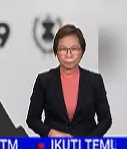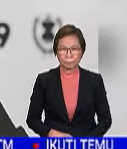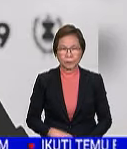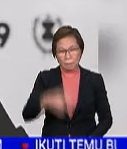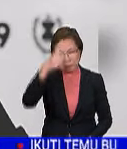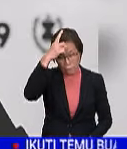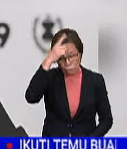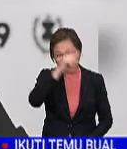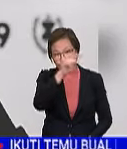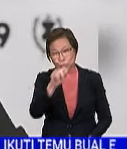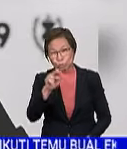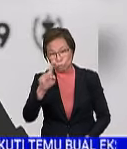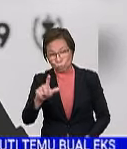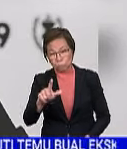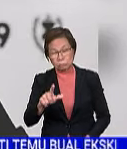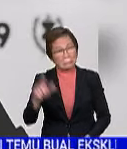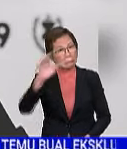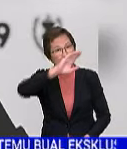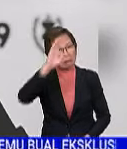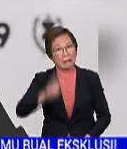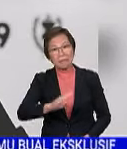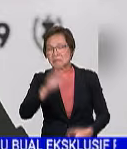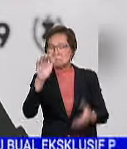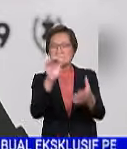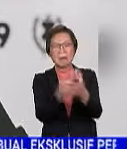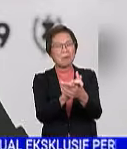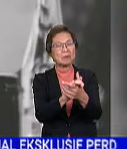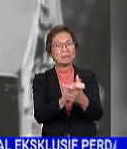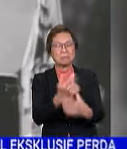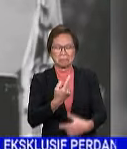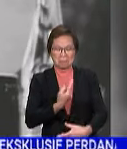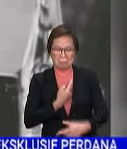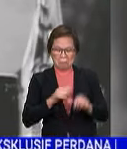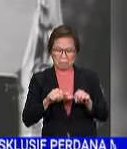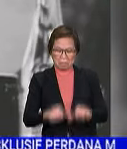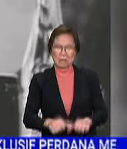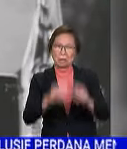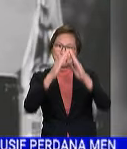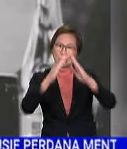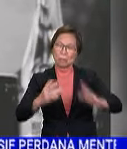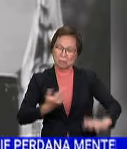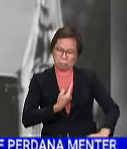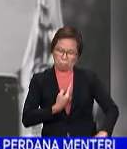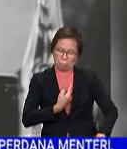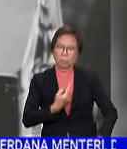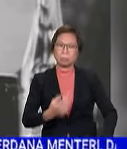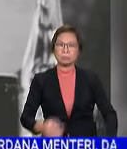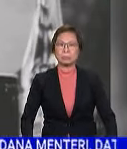Allahyarham Datuk Seri Zulkifles tidak pernah berkahwin dan tinggal seorang diri di rumah.